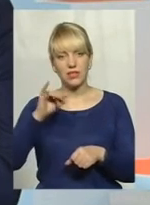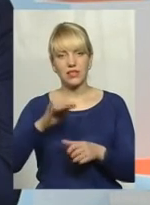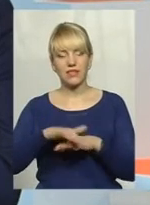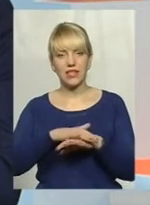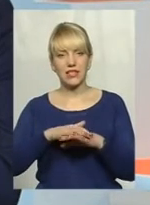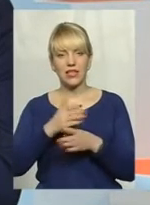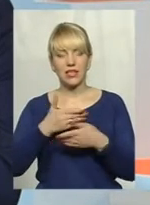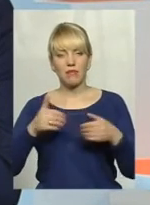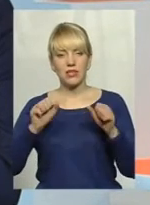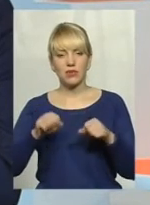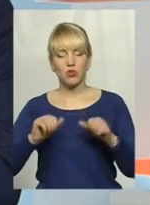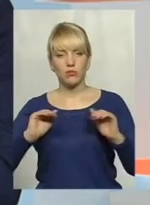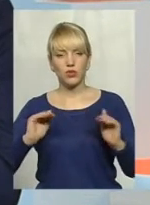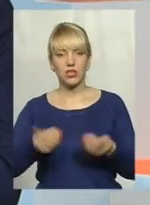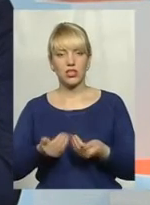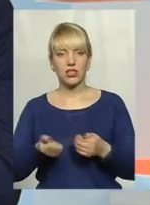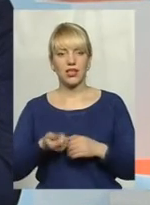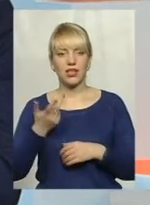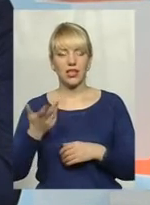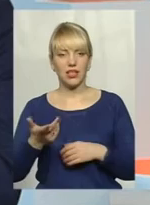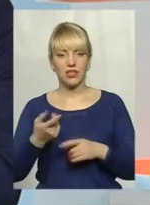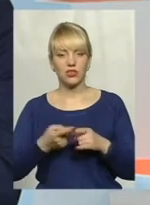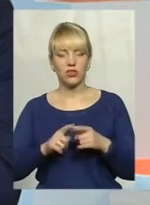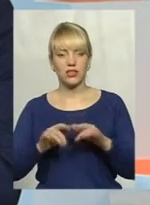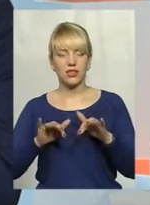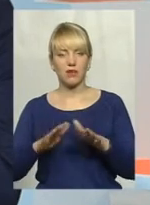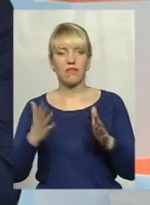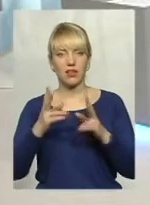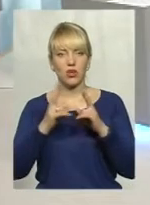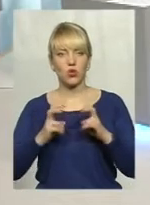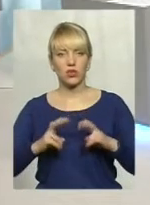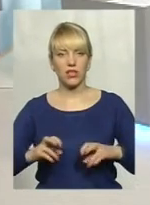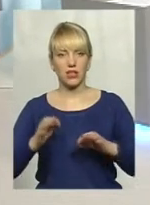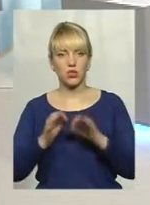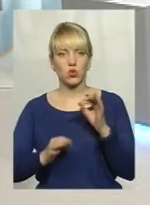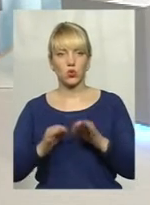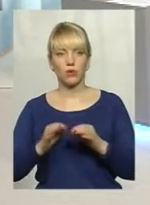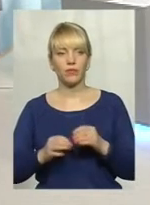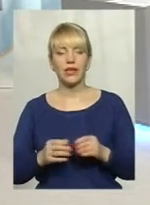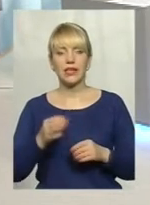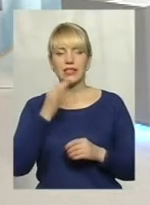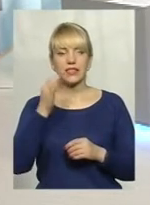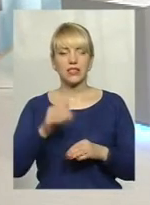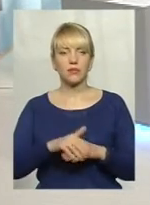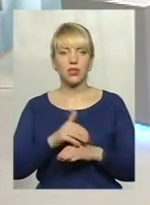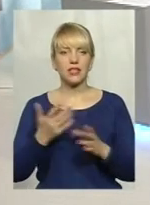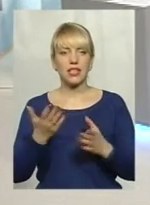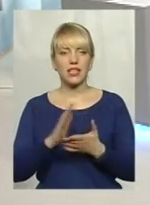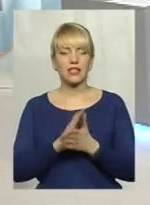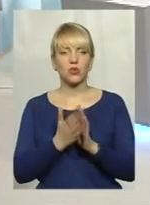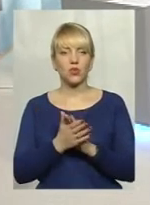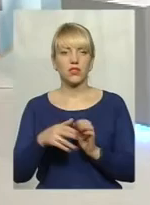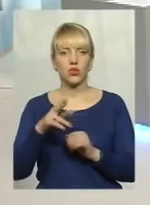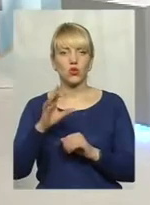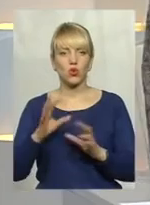ми зможемо знизити кількість ось цих от справ, які розглядаються судом. Скажіть, будь ласка, яка ситуація